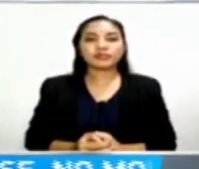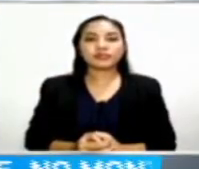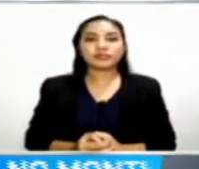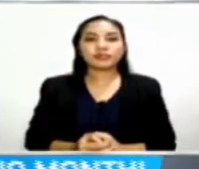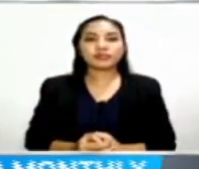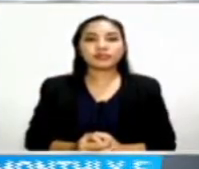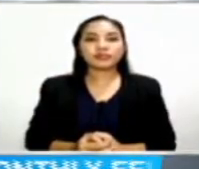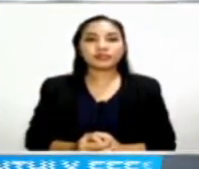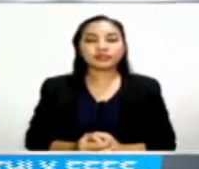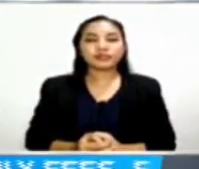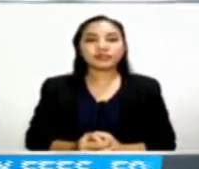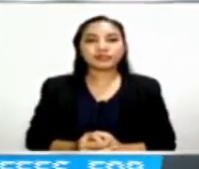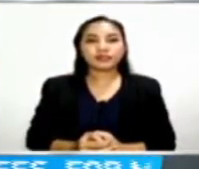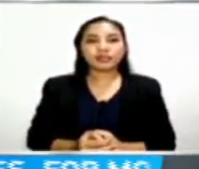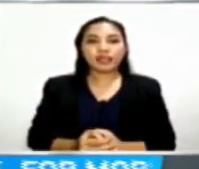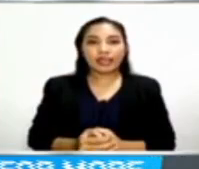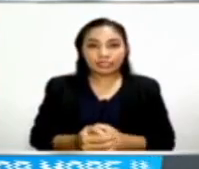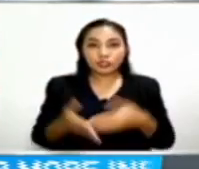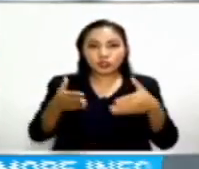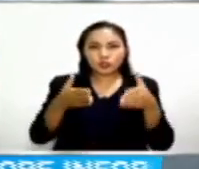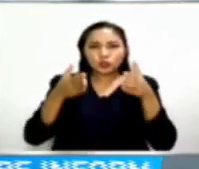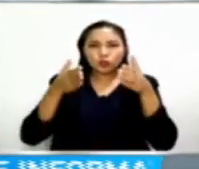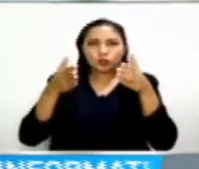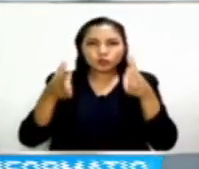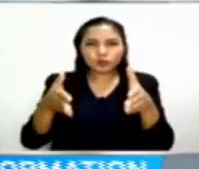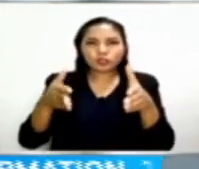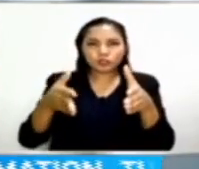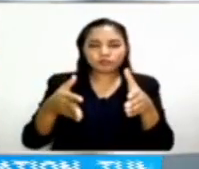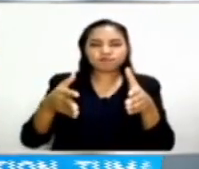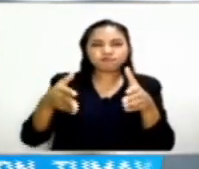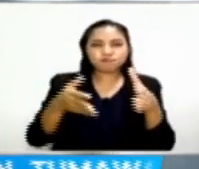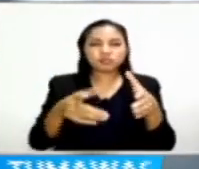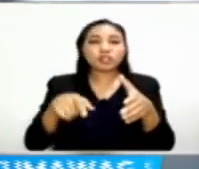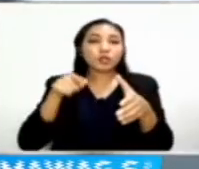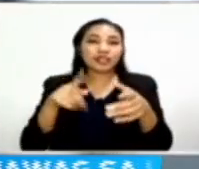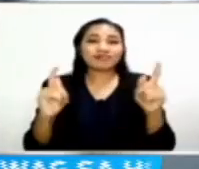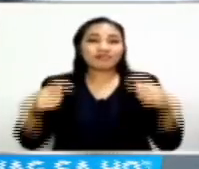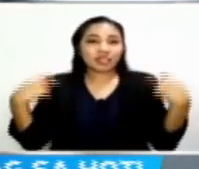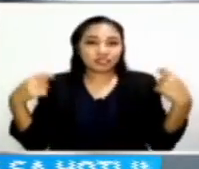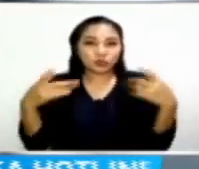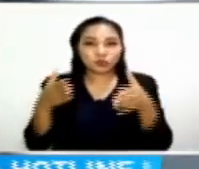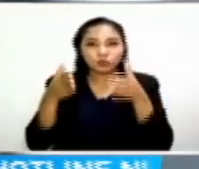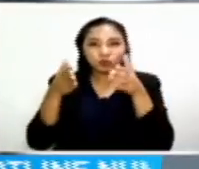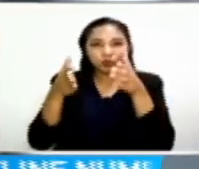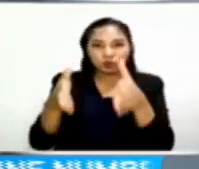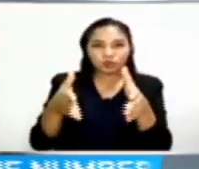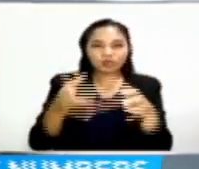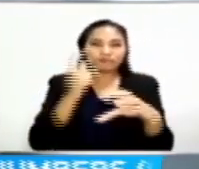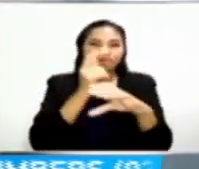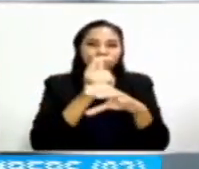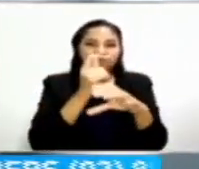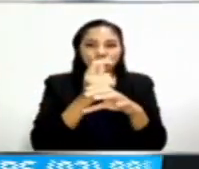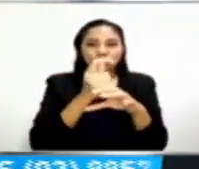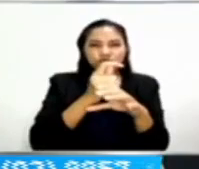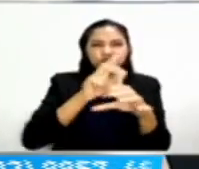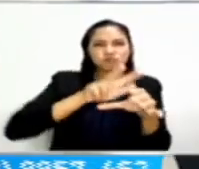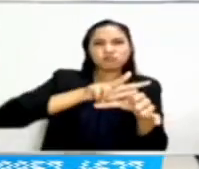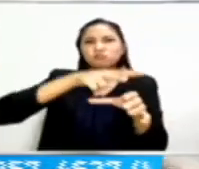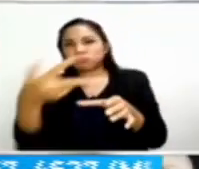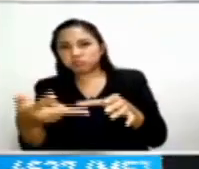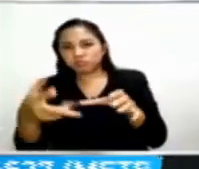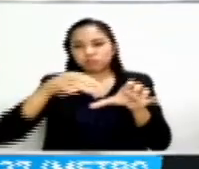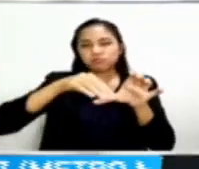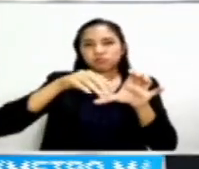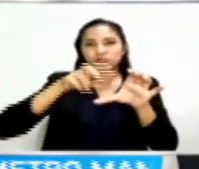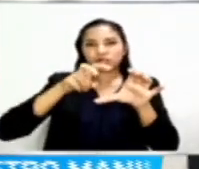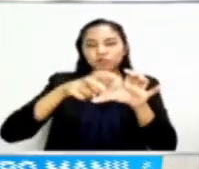Napadaan sa malubak na kalsada ang truck na yan sa Calamba, Tagaytay Road. Dahil dito nahulog ang mga supot ng basura na karga ng truck. Yung